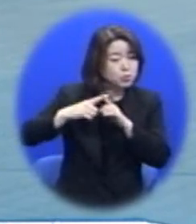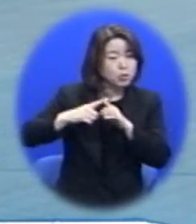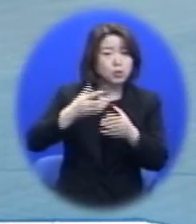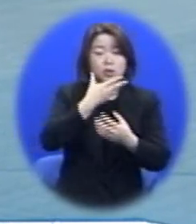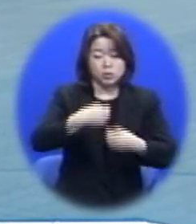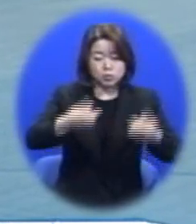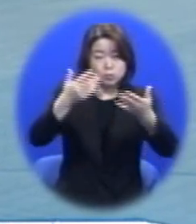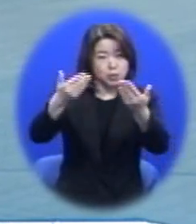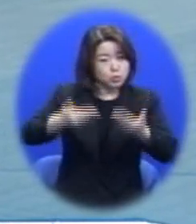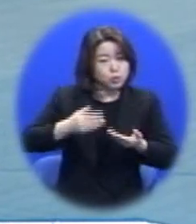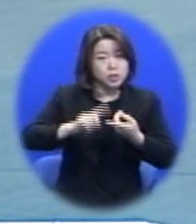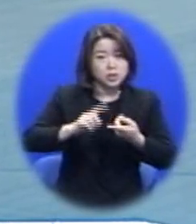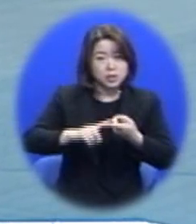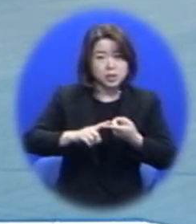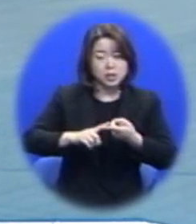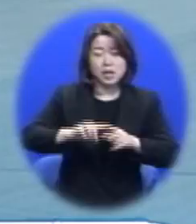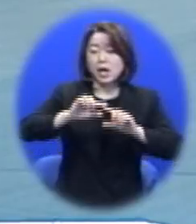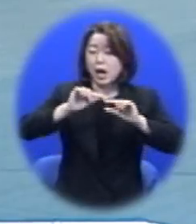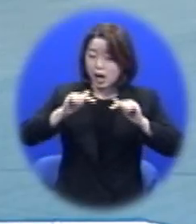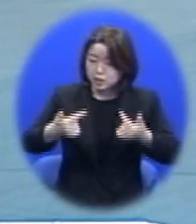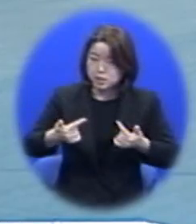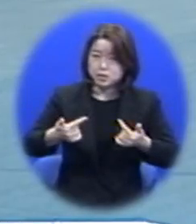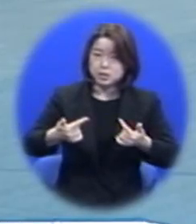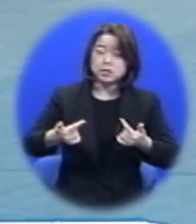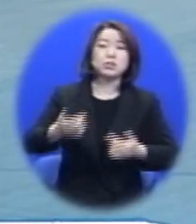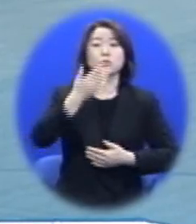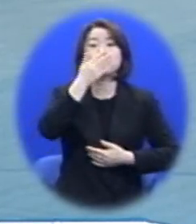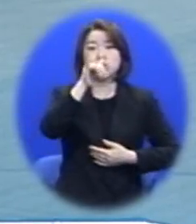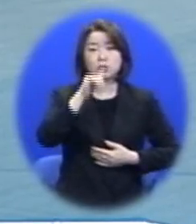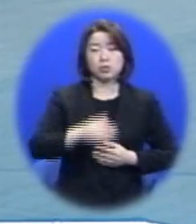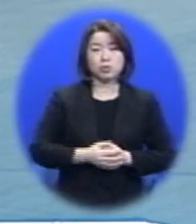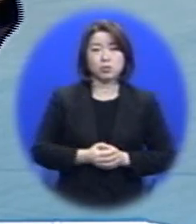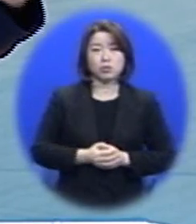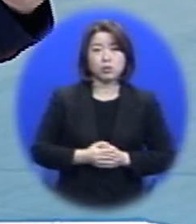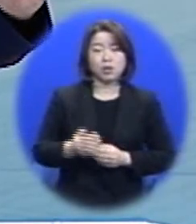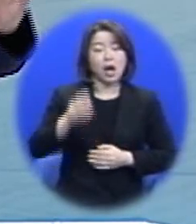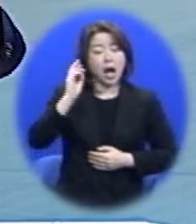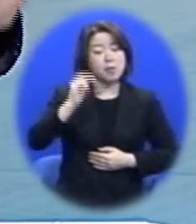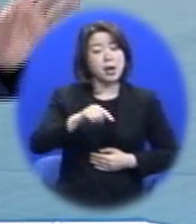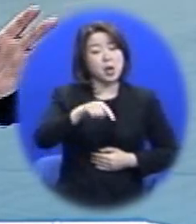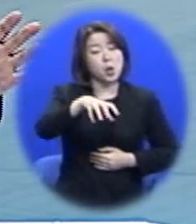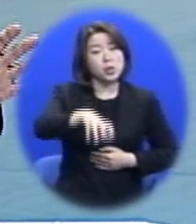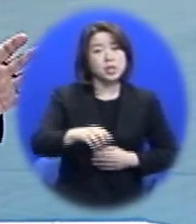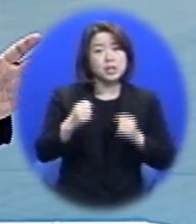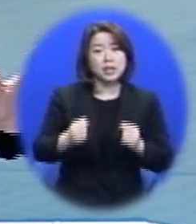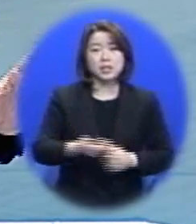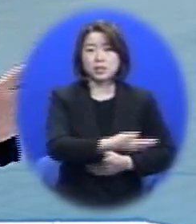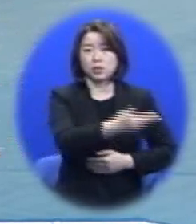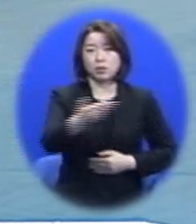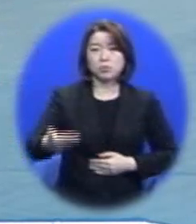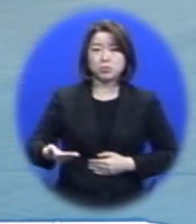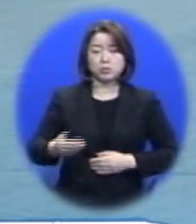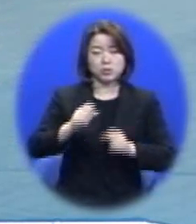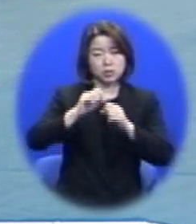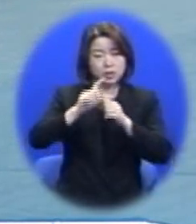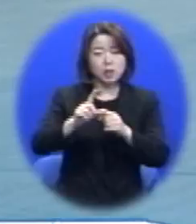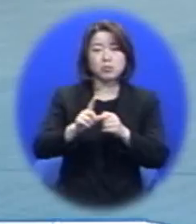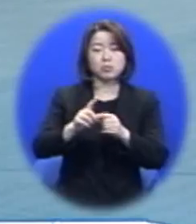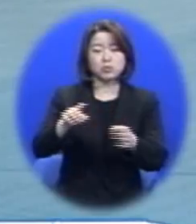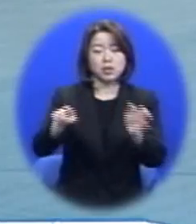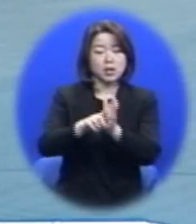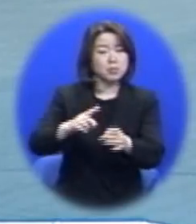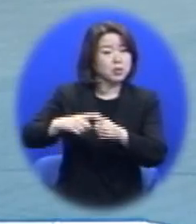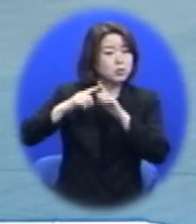나에게는 순교의 축복을 주시지 않을 수도 있습니다. 아마 여기 계신 분들 대부분은 순교의 축복을 누리지 못할